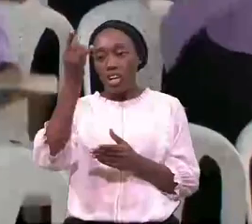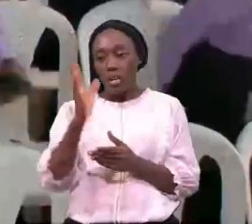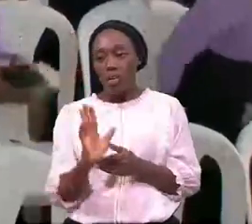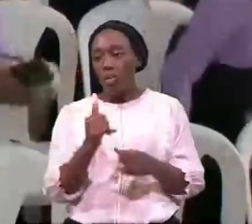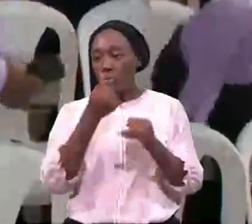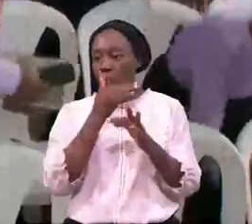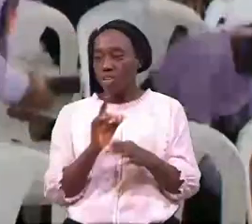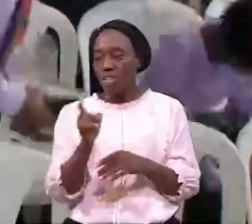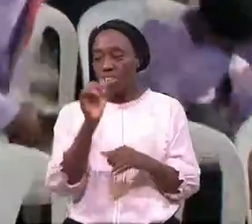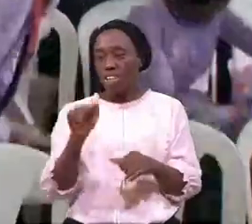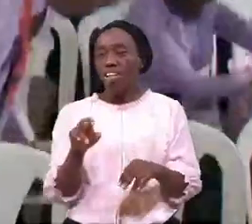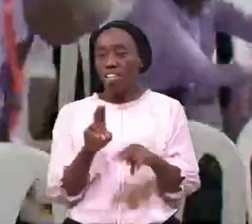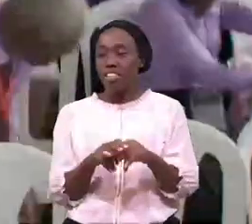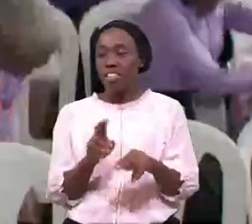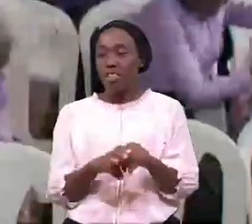Que Dieu vous bénisse, pour vous asseoir.